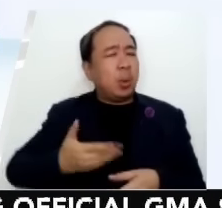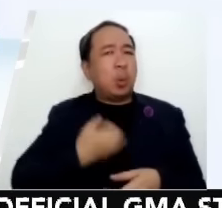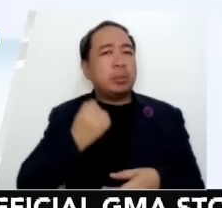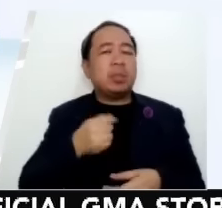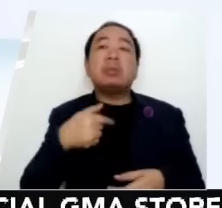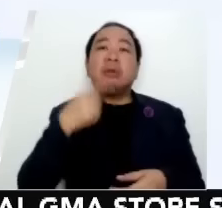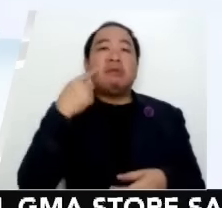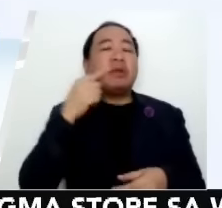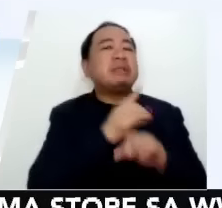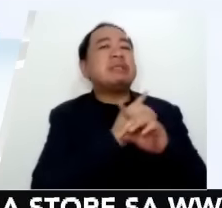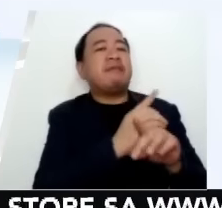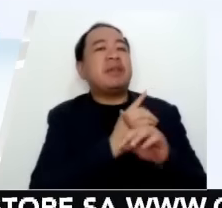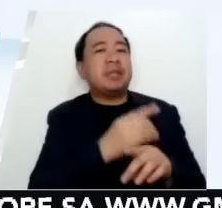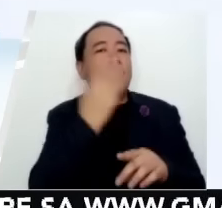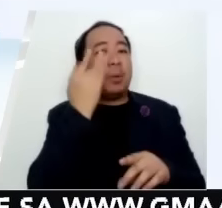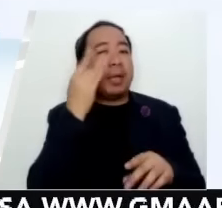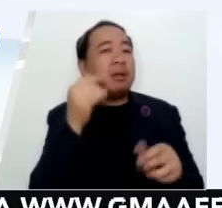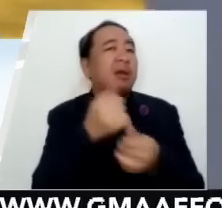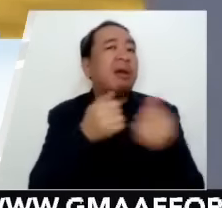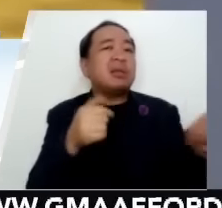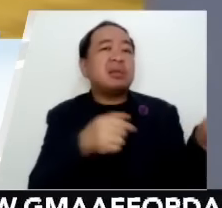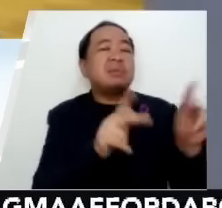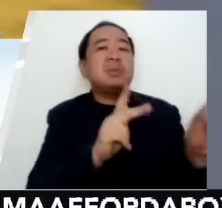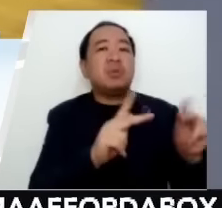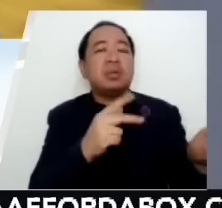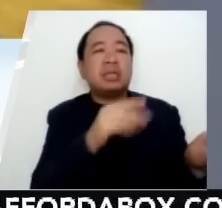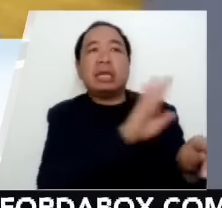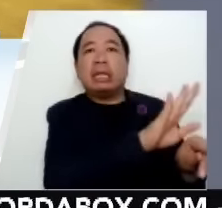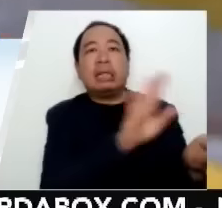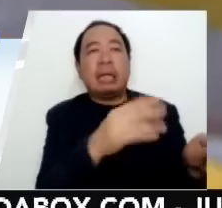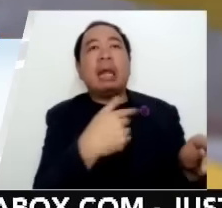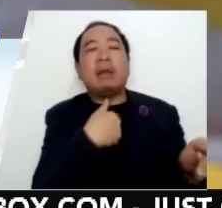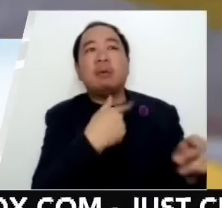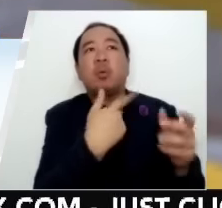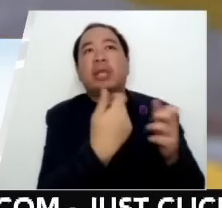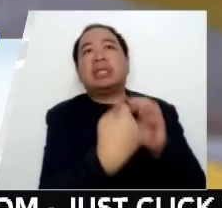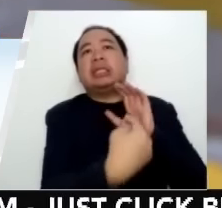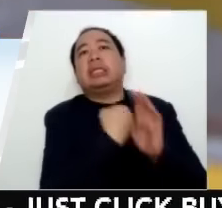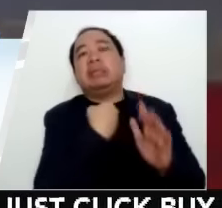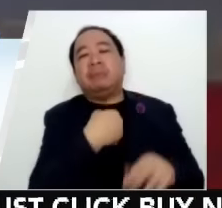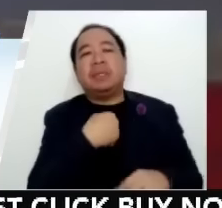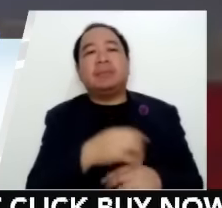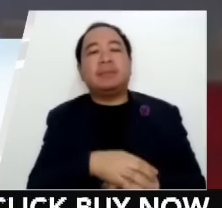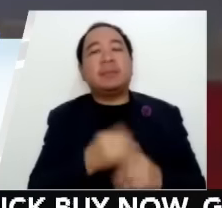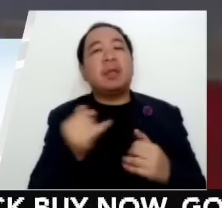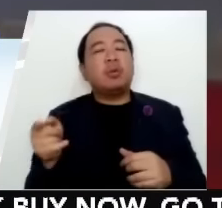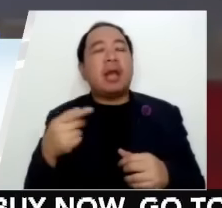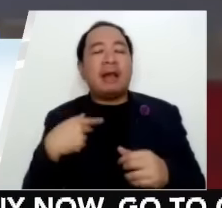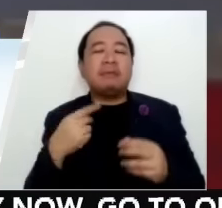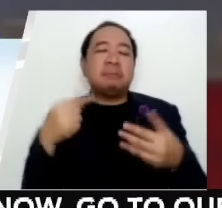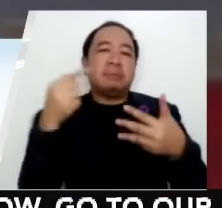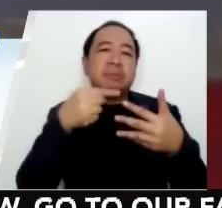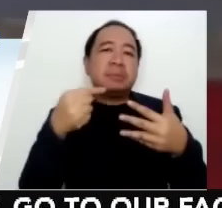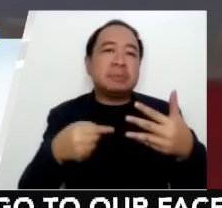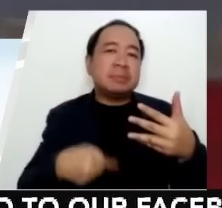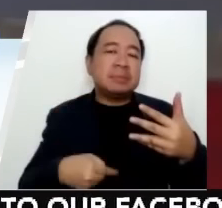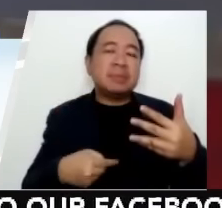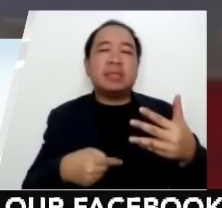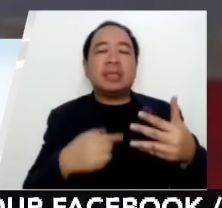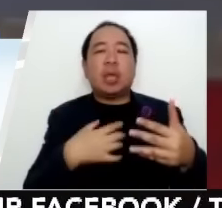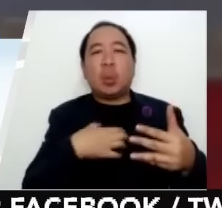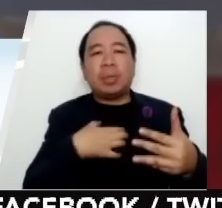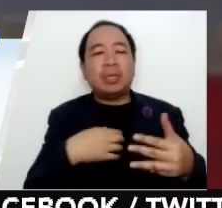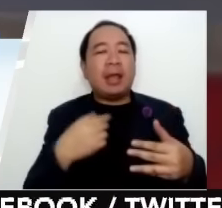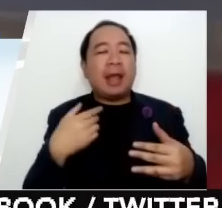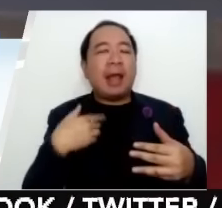hinahanting po ng mga kasama niya eh. Naharap ang suspect sa mga kaukulang reklamo. Frustrated murder